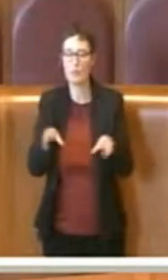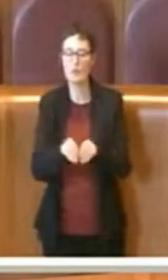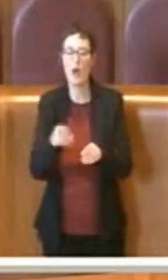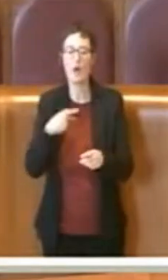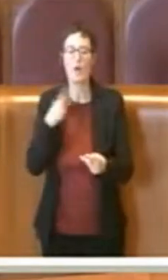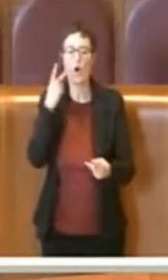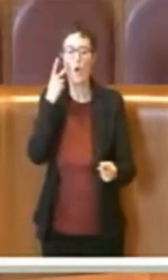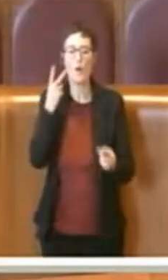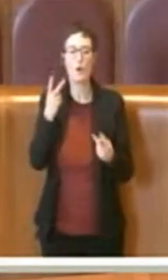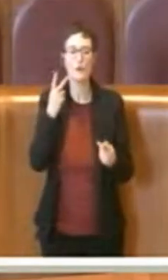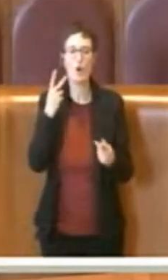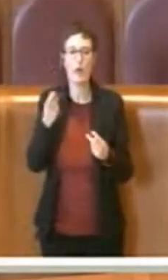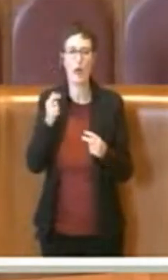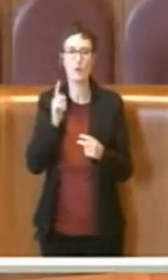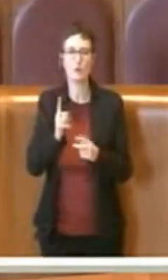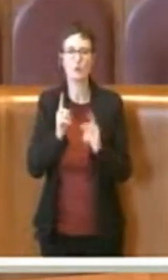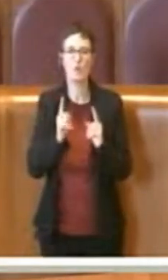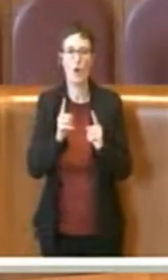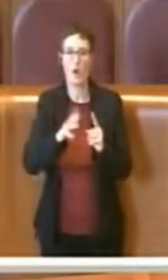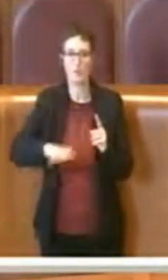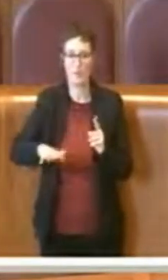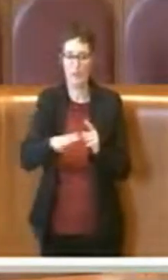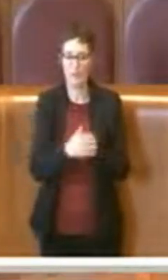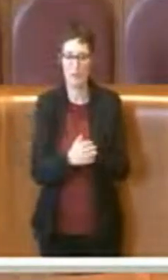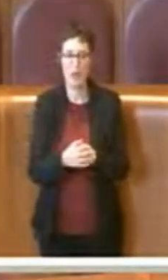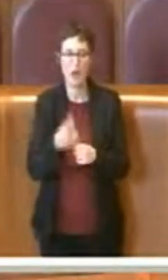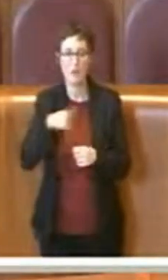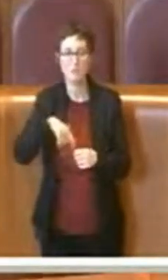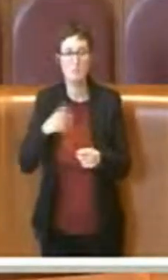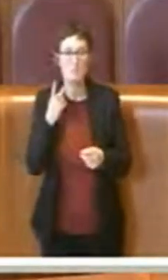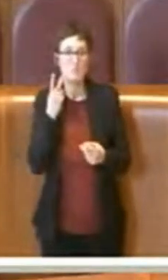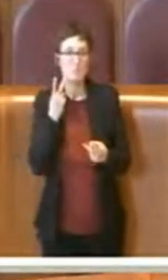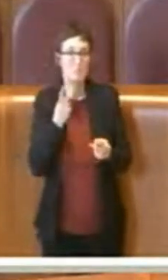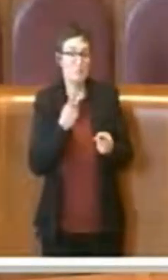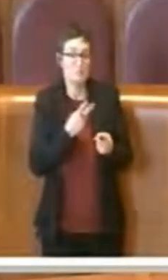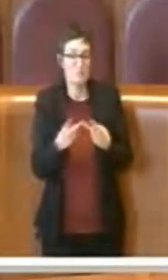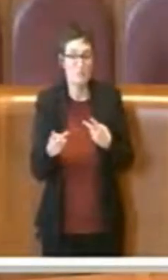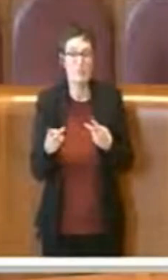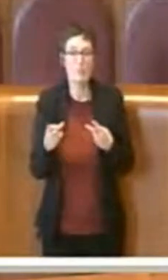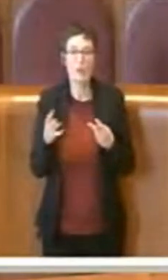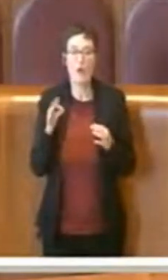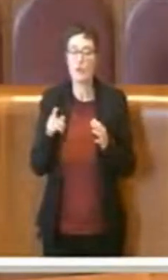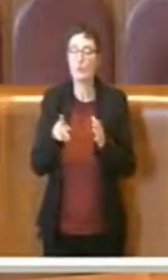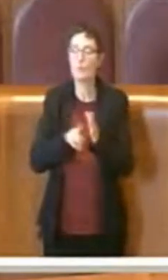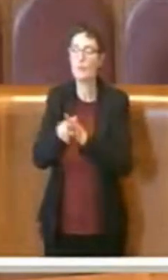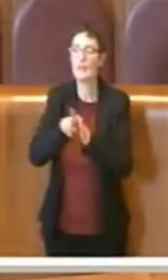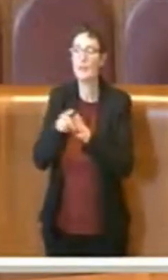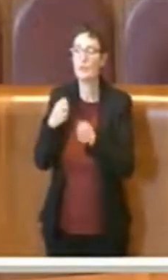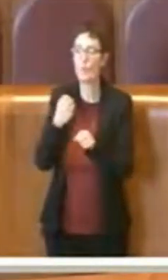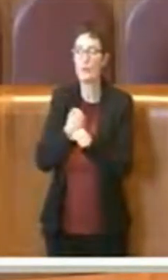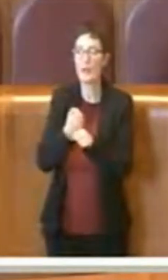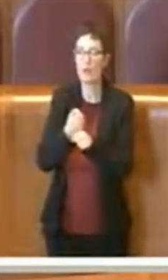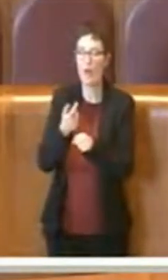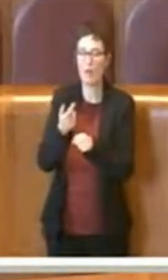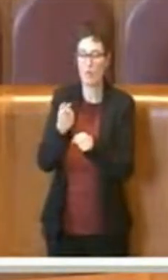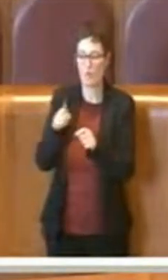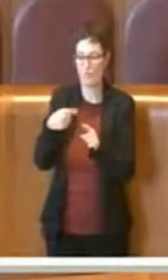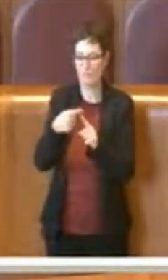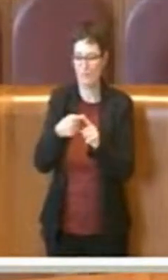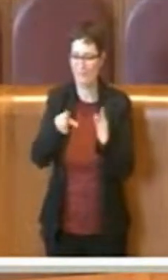noi abbiamo cercato di prendere il frutto del lavoro e delle norme che in questo momento a